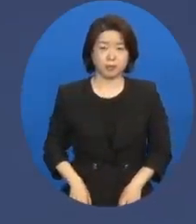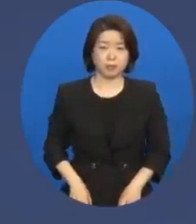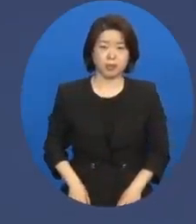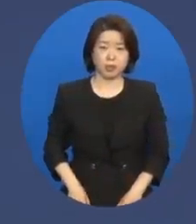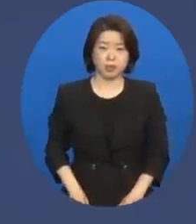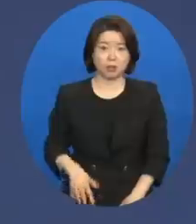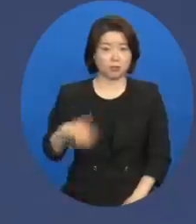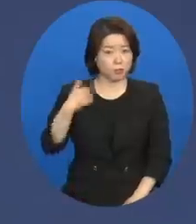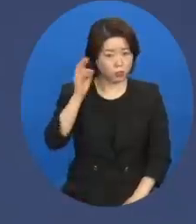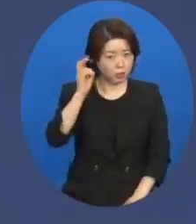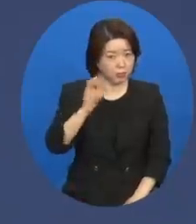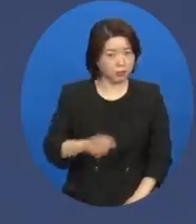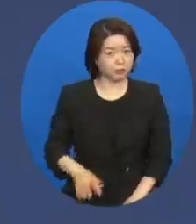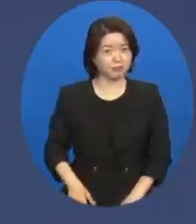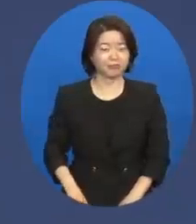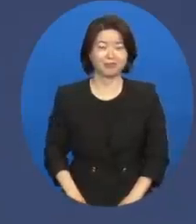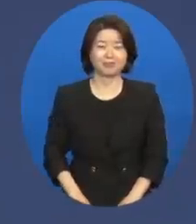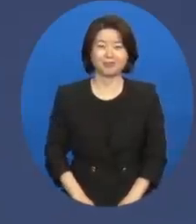모를 거니까.